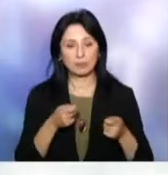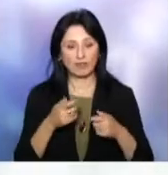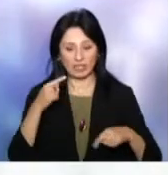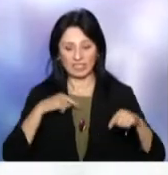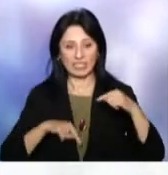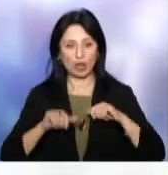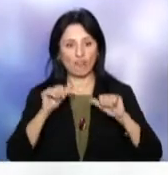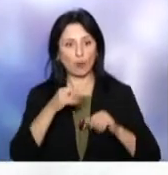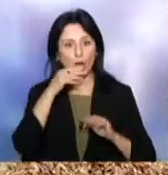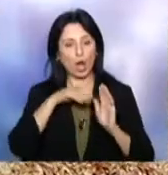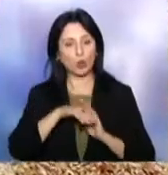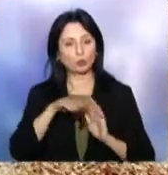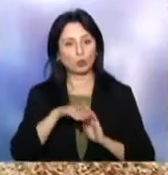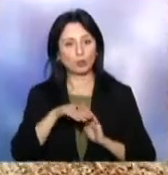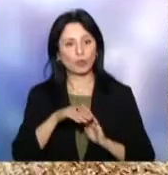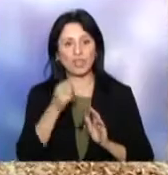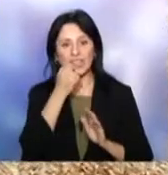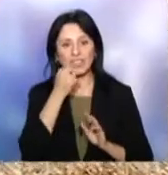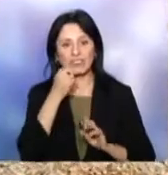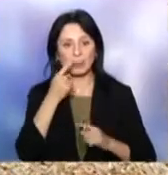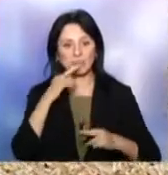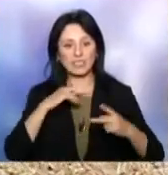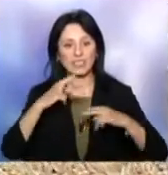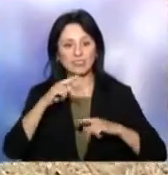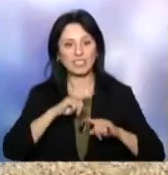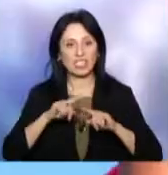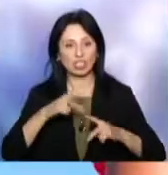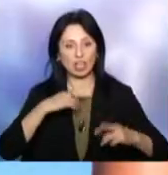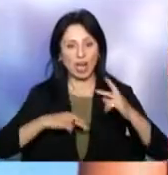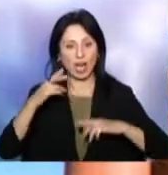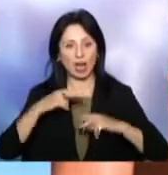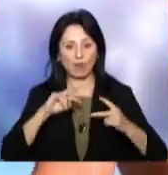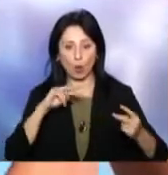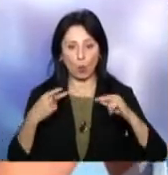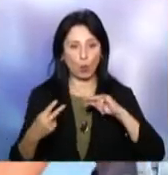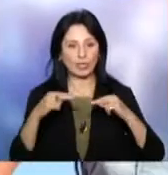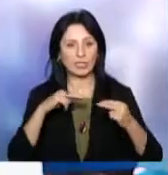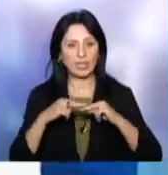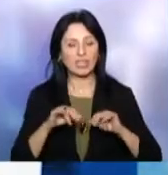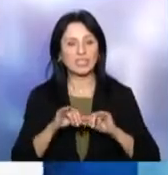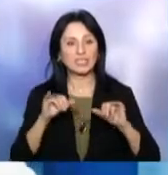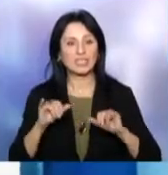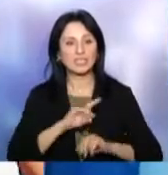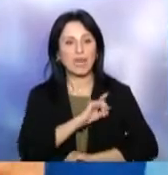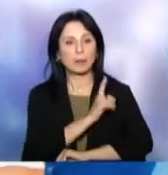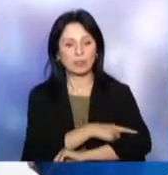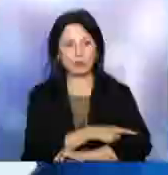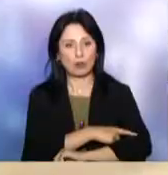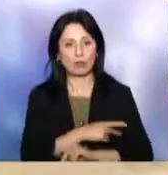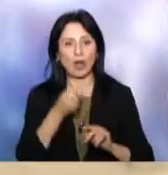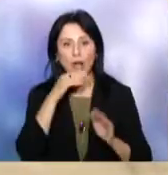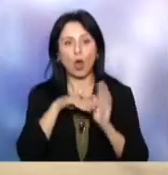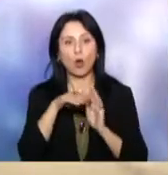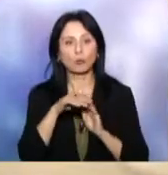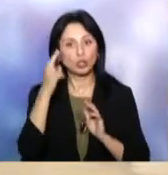სხეულის ფორმის გაუმჯობესება, ნივთიერებათა ცვლის დაჩქარება, კოორდინაცია, ზრდის გამძლეობას,